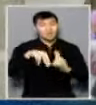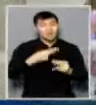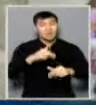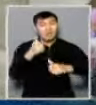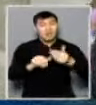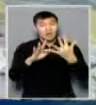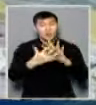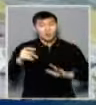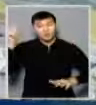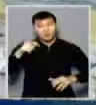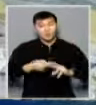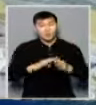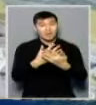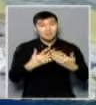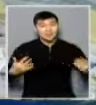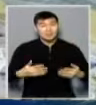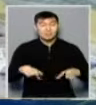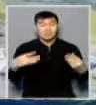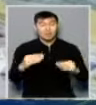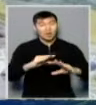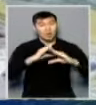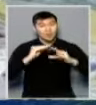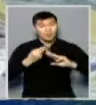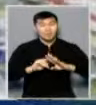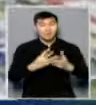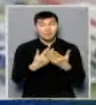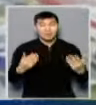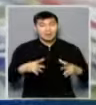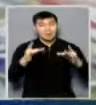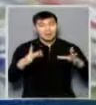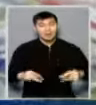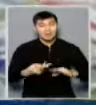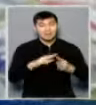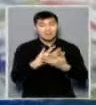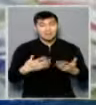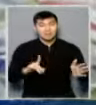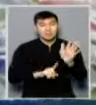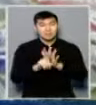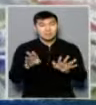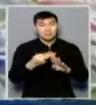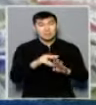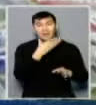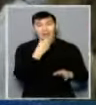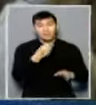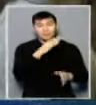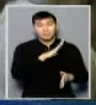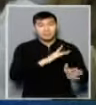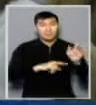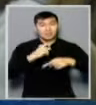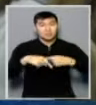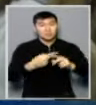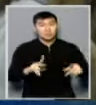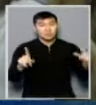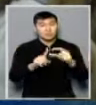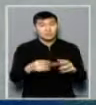ауданнан келген. Ұлттық нақыштағы көрпелер, зергерлік бұйымдар, экопакеттер қойылған көрме ғимараттың сәнін келтіріп тұр. Одан кейін сөз